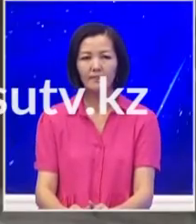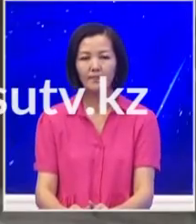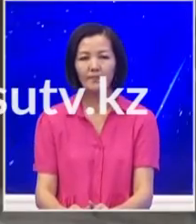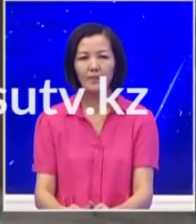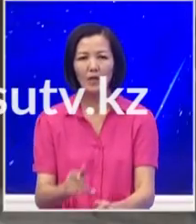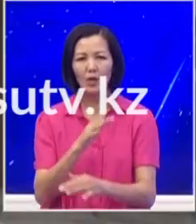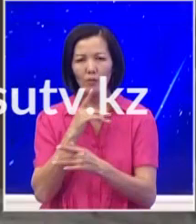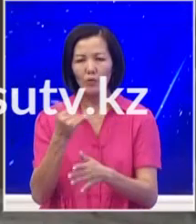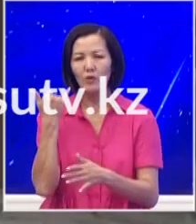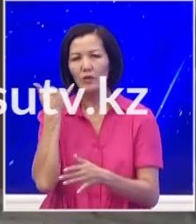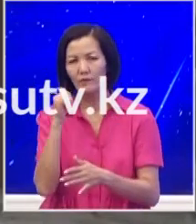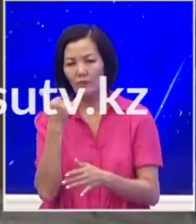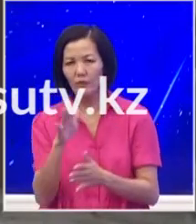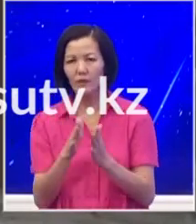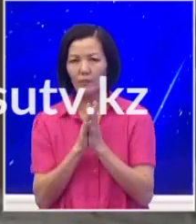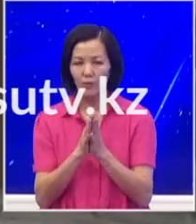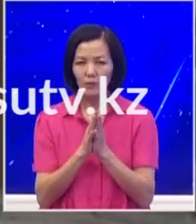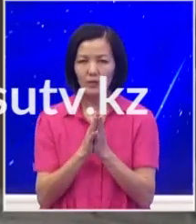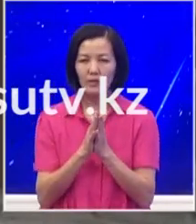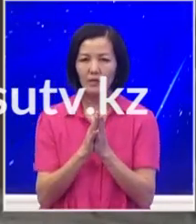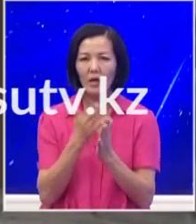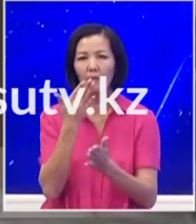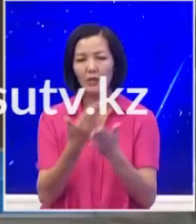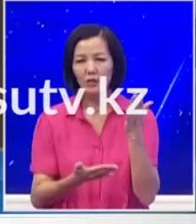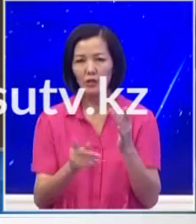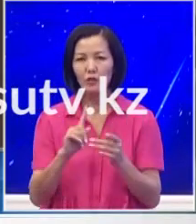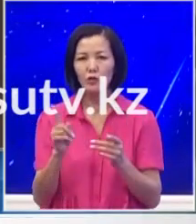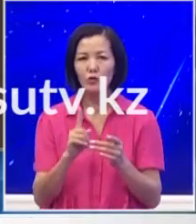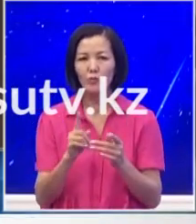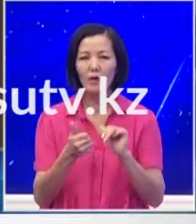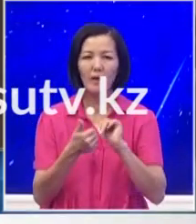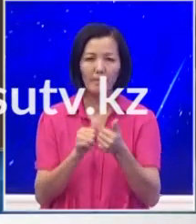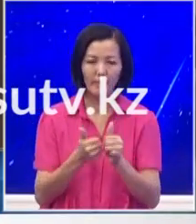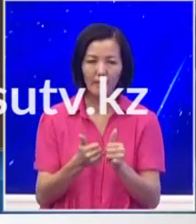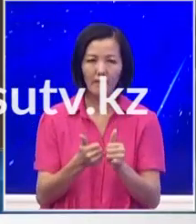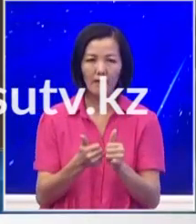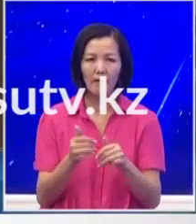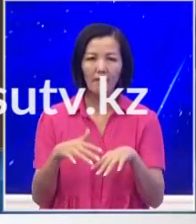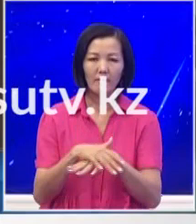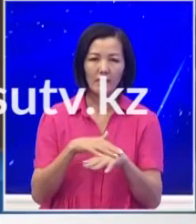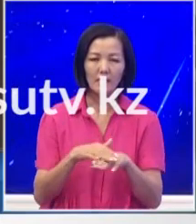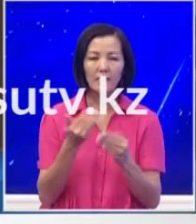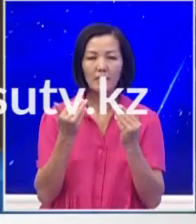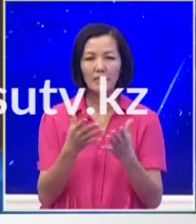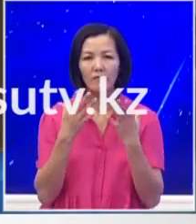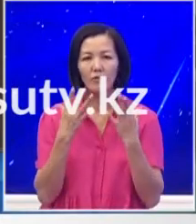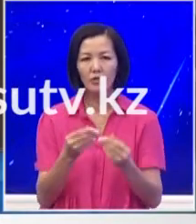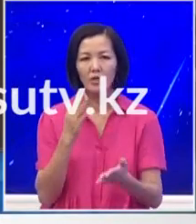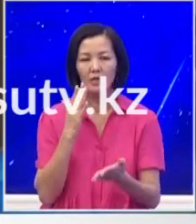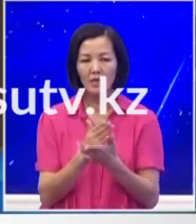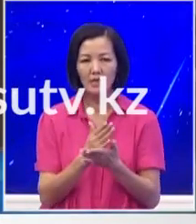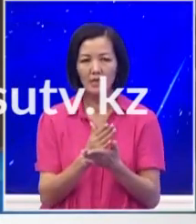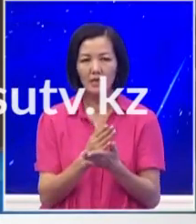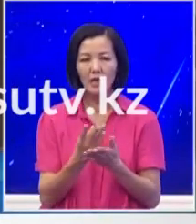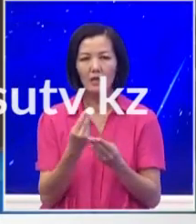Поступает множество звонков, обращений для того, чтобы произвести обмен. То есть у населения на сегодняшний день еще имеются